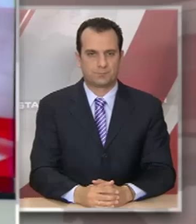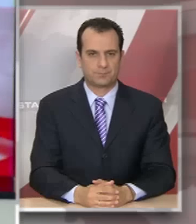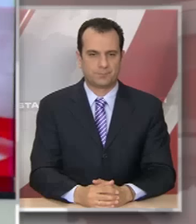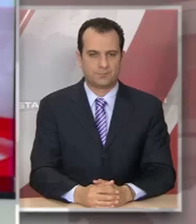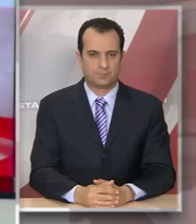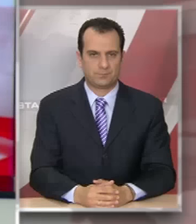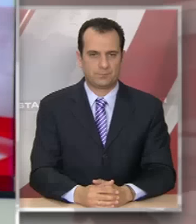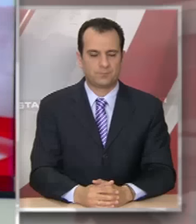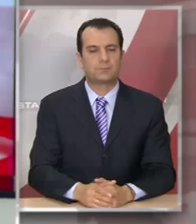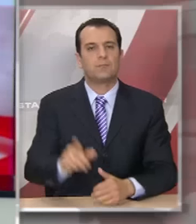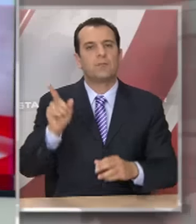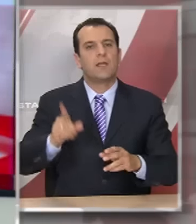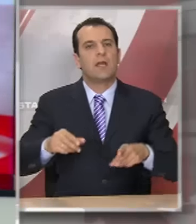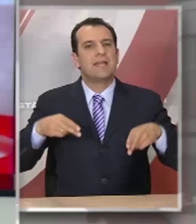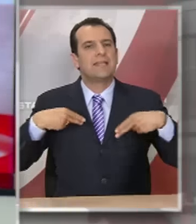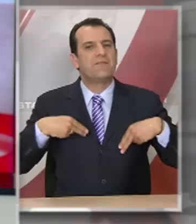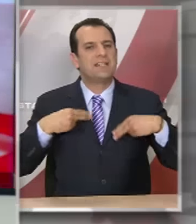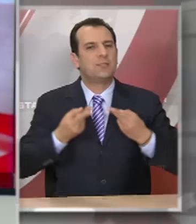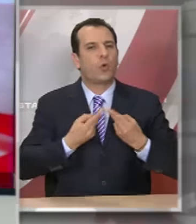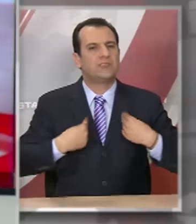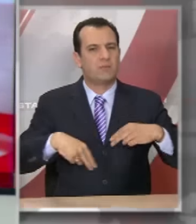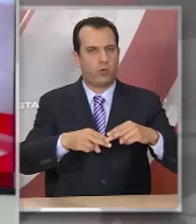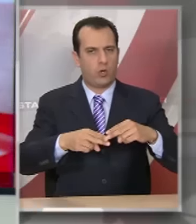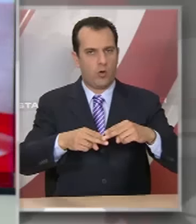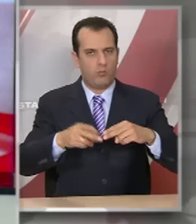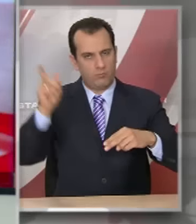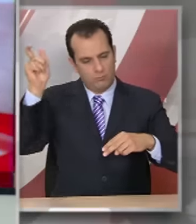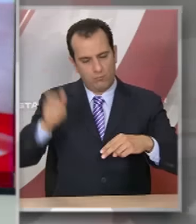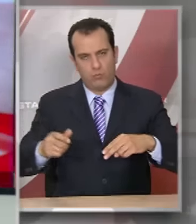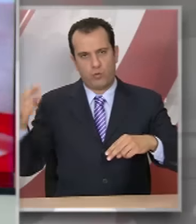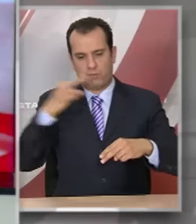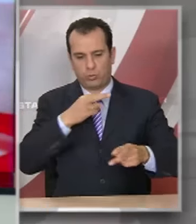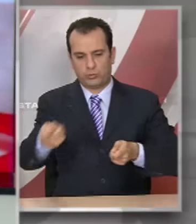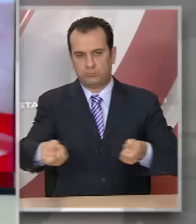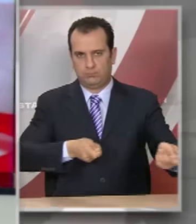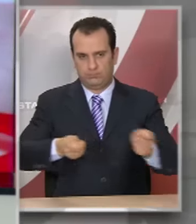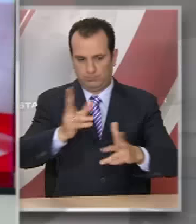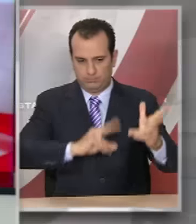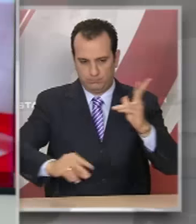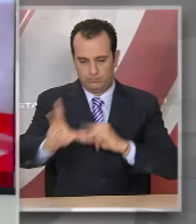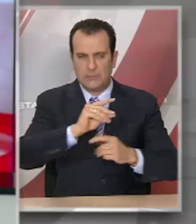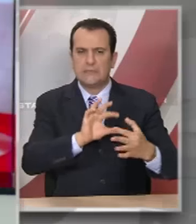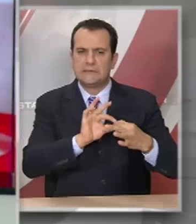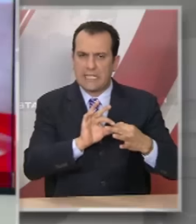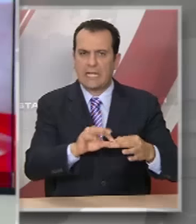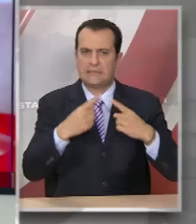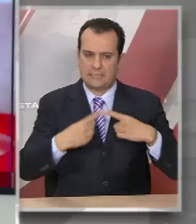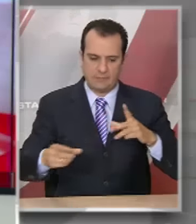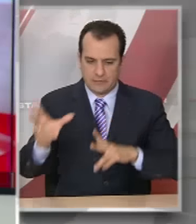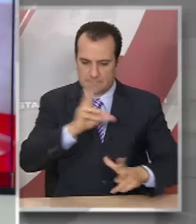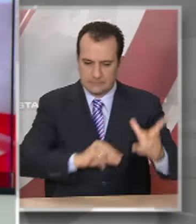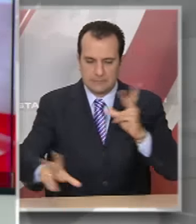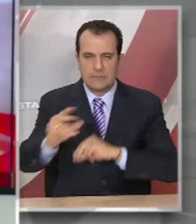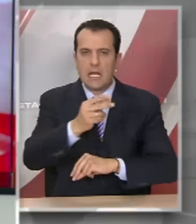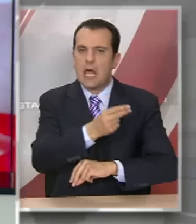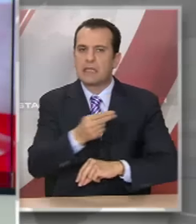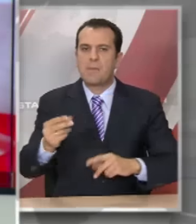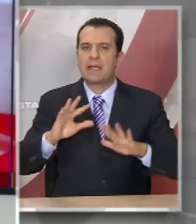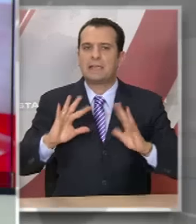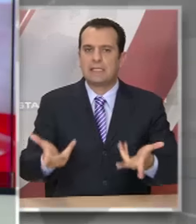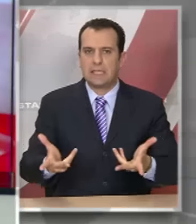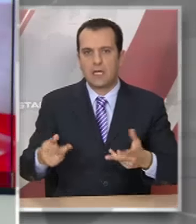Το άτυπο κυβερνητικό συμβούλιο συνεδρίασε στο Μαξίμου υπό τον Αλέξη Τσίπρα με τους στενούς συνεργάτες του και κορυφαία στελέχη της κυβέρνησης. Οι διορθρώσεις